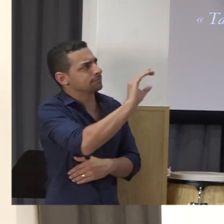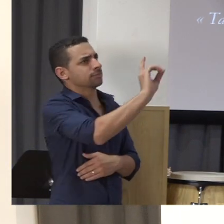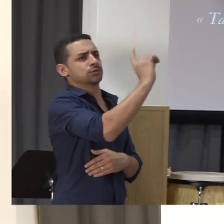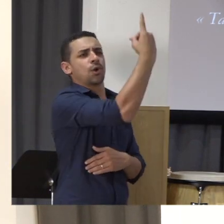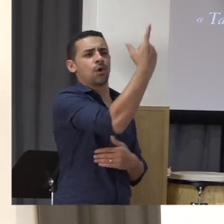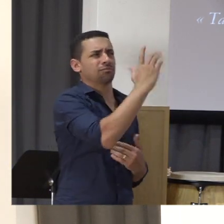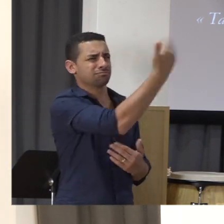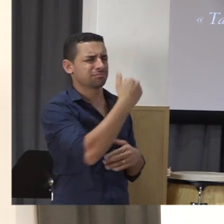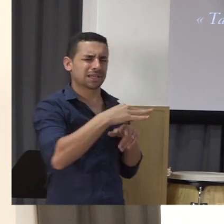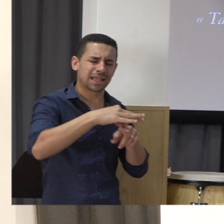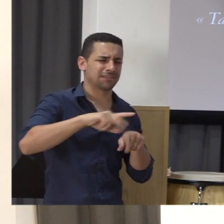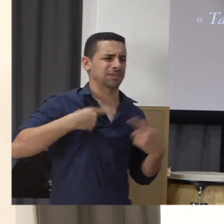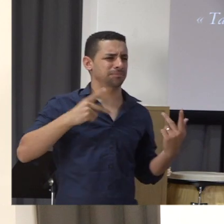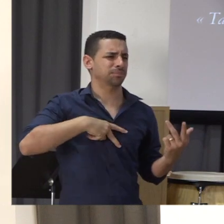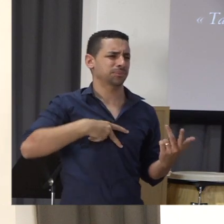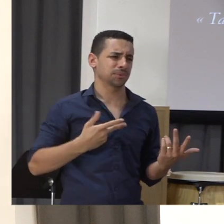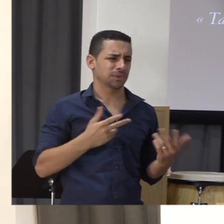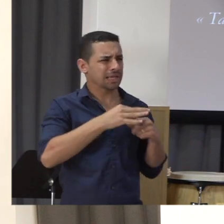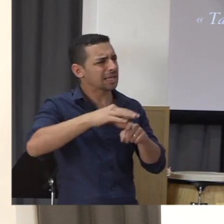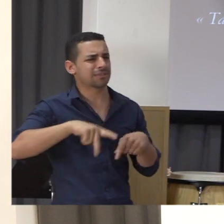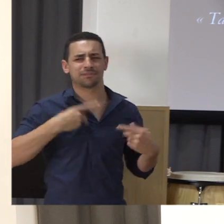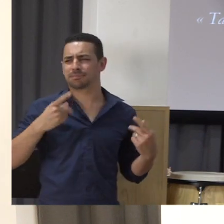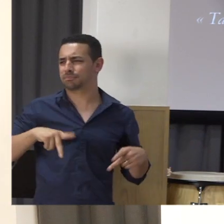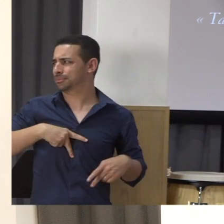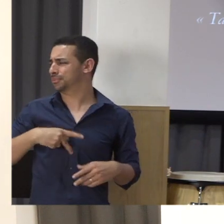toi, viens conduire ma vie. Conduis ma vie.